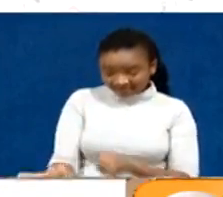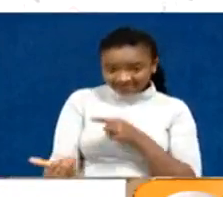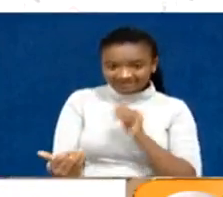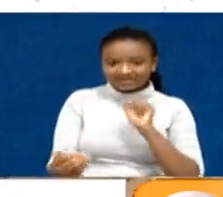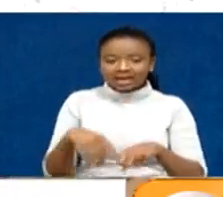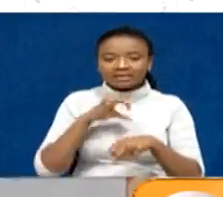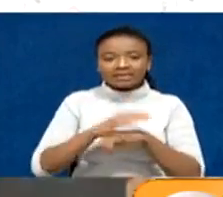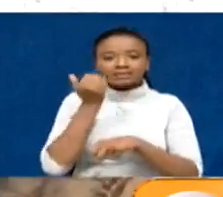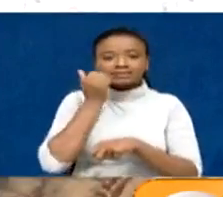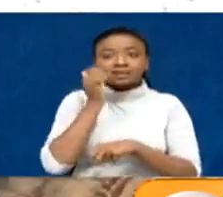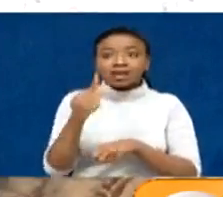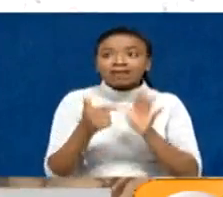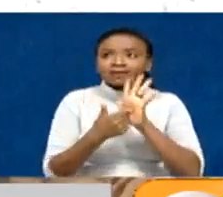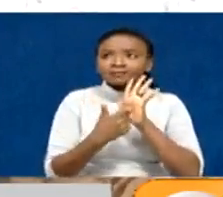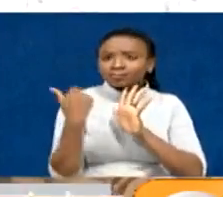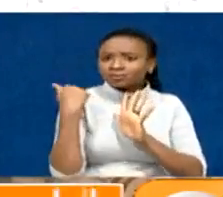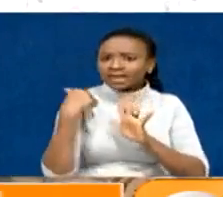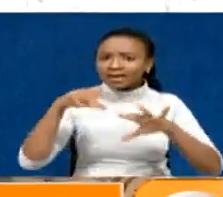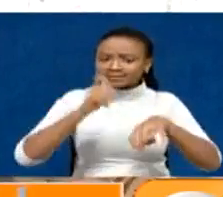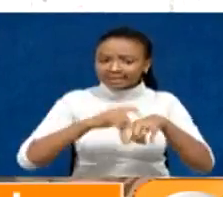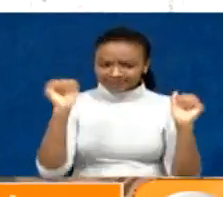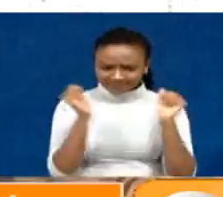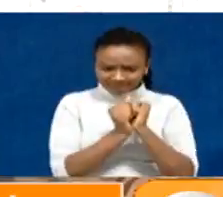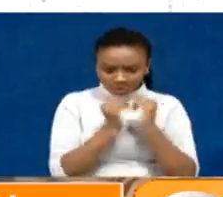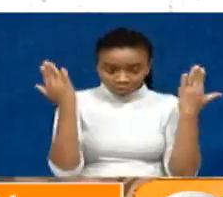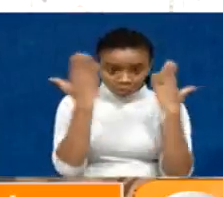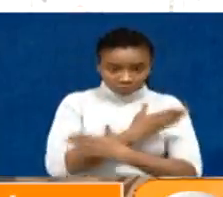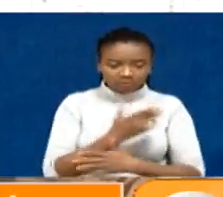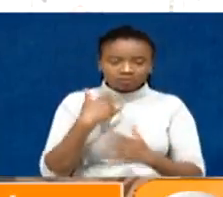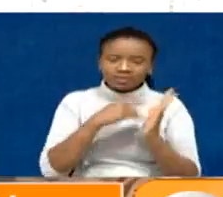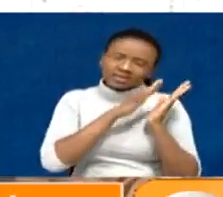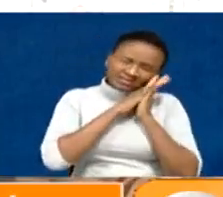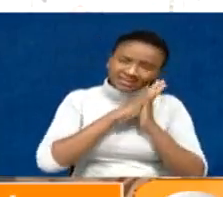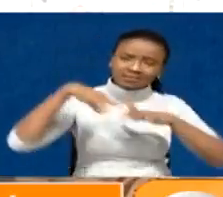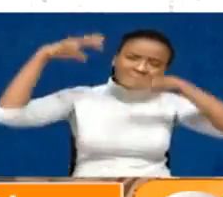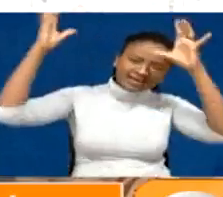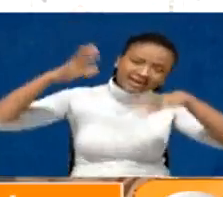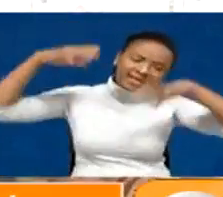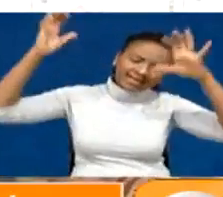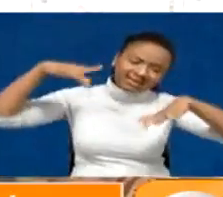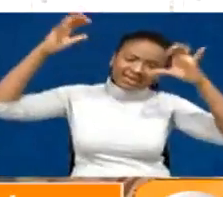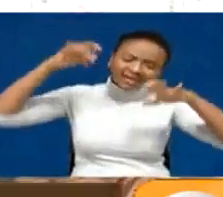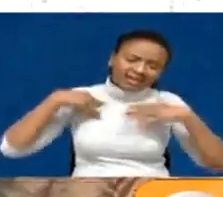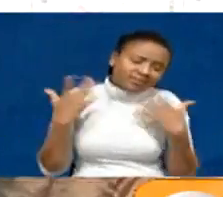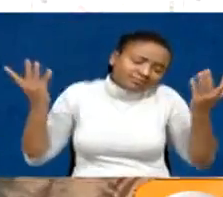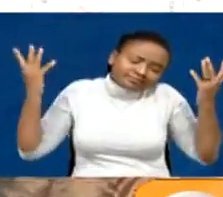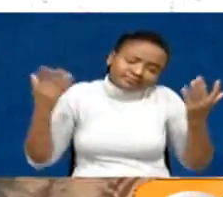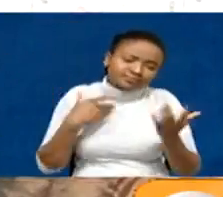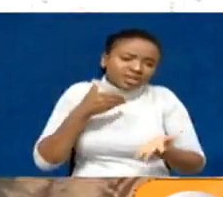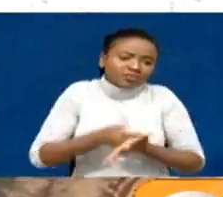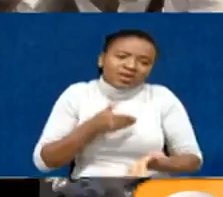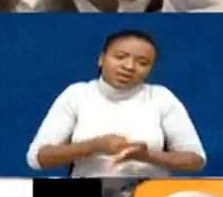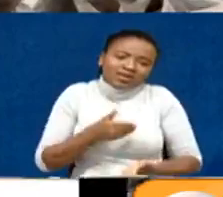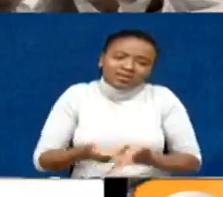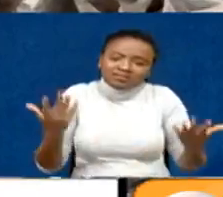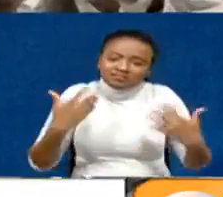jana mvua ilianza kitu saa 4. Bila ilianza nilikuwa nimelala chini. Nikanyeshewa, nikashindwa ndi kulala, nikasema wacha tu nitoke nje,